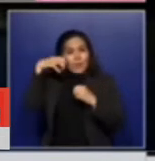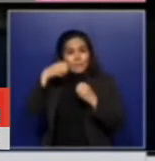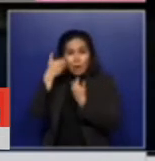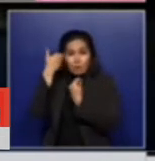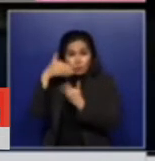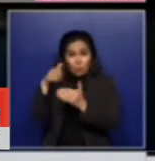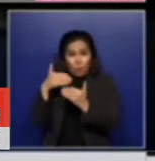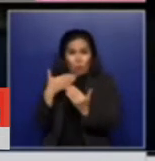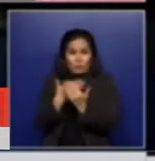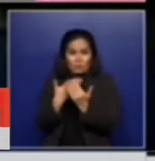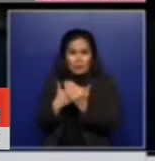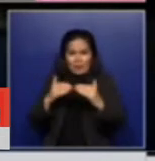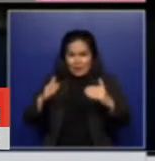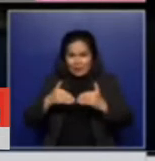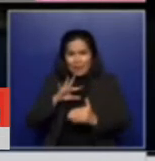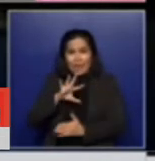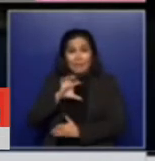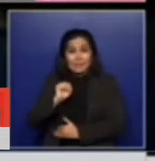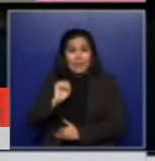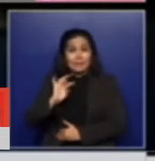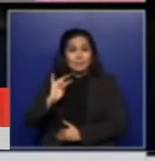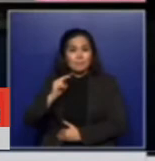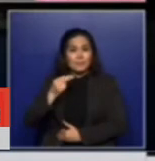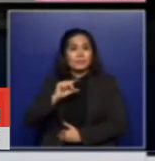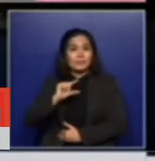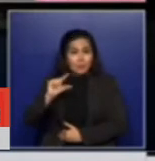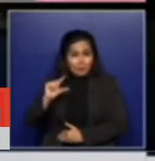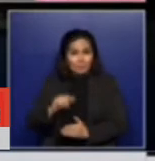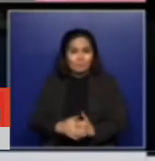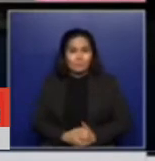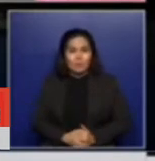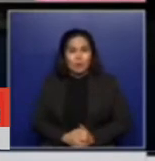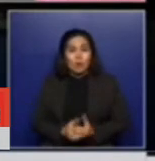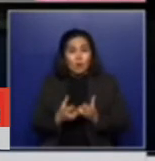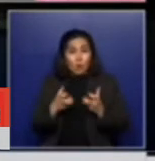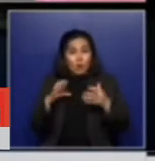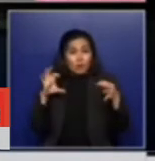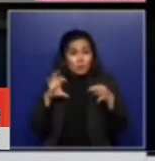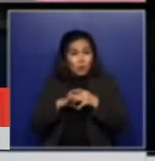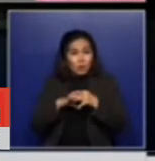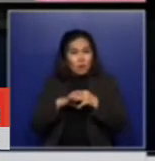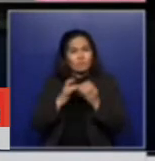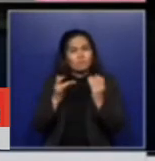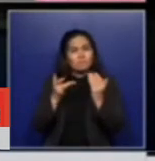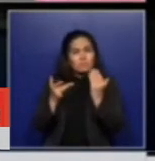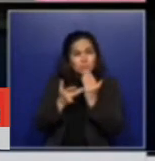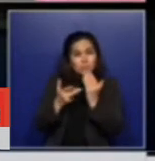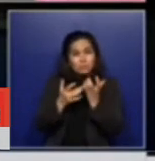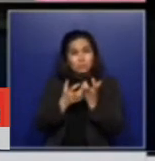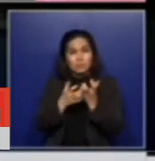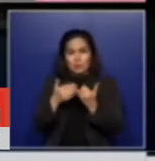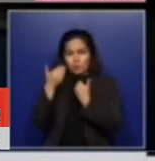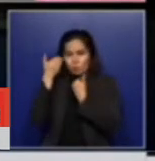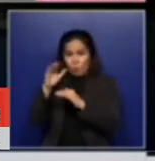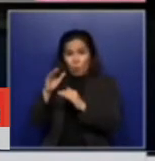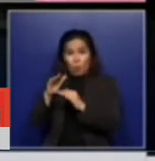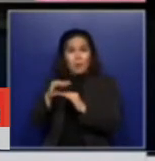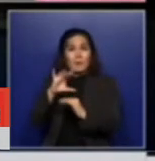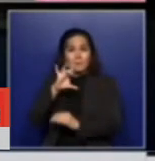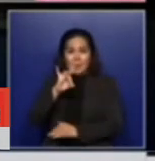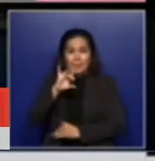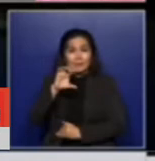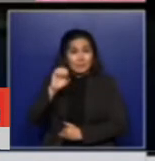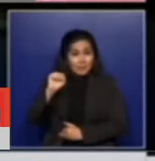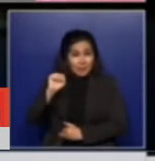ง 570,000 ล้านบาทเศษส่วนผลิตภัณฑ์อิเล็กทรอนิกส์เนี่ยนะครับมูลค่าส่งออกสูงกว่าอีก